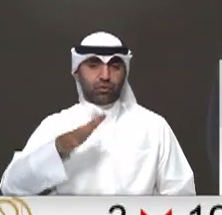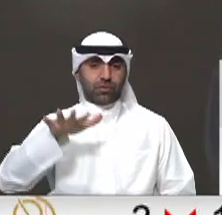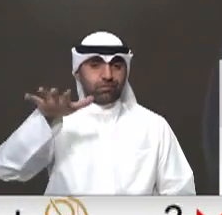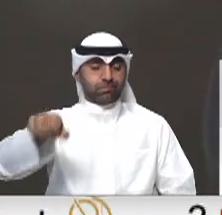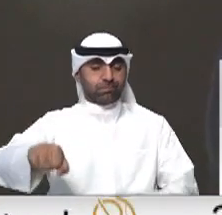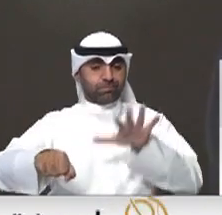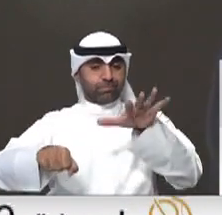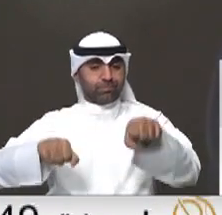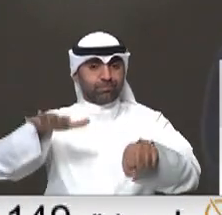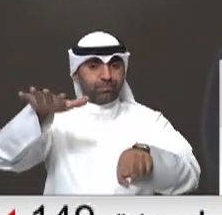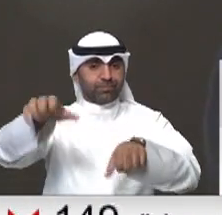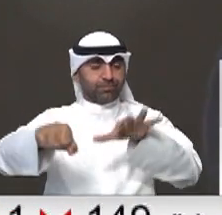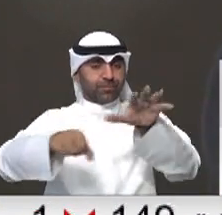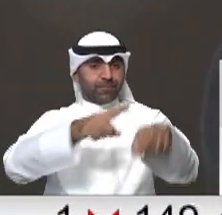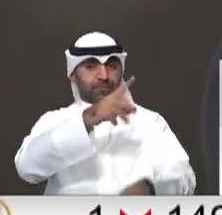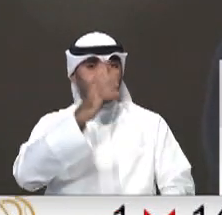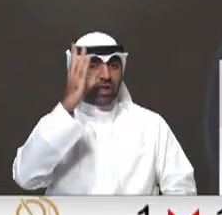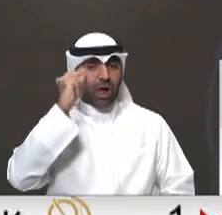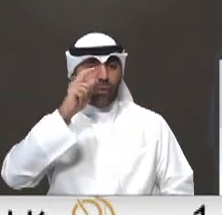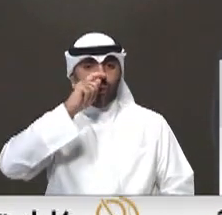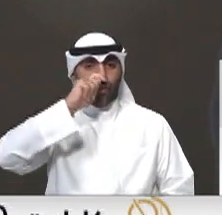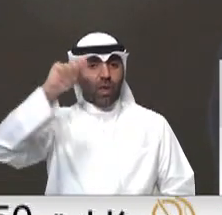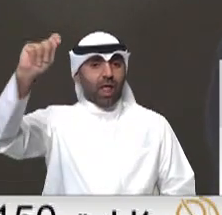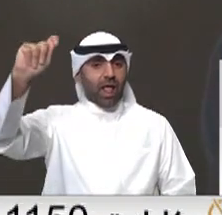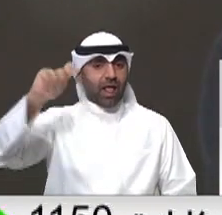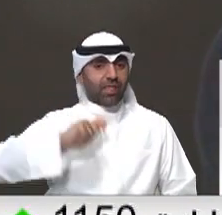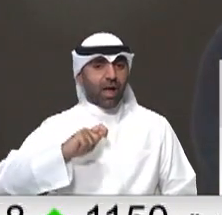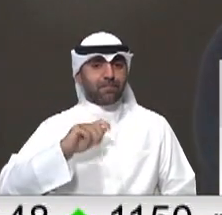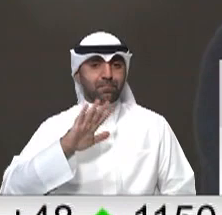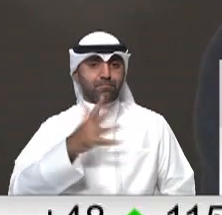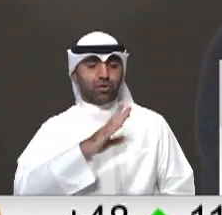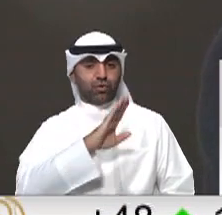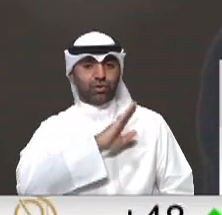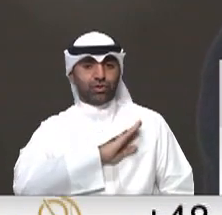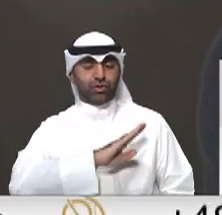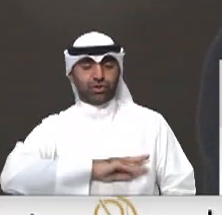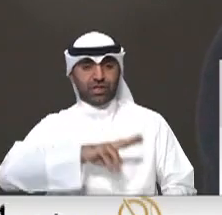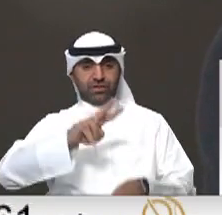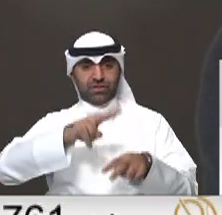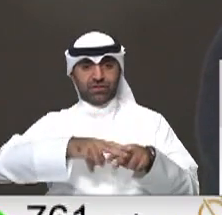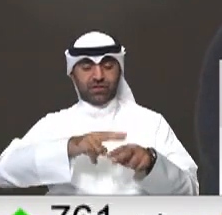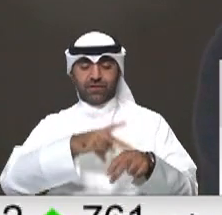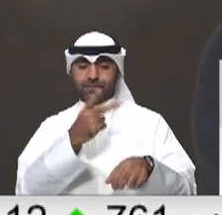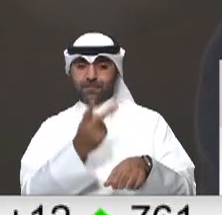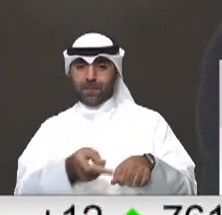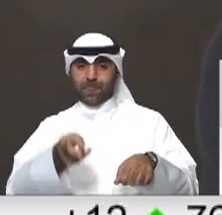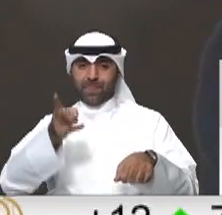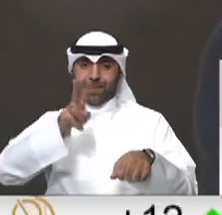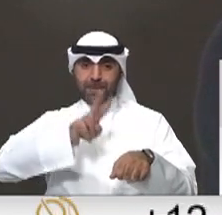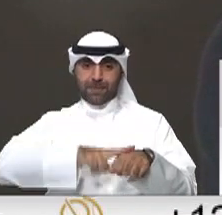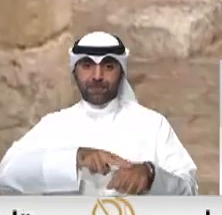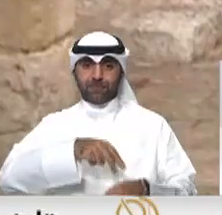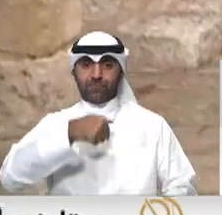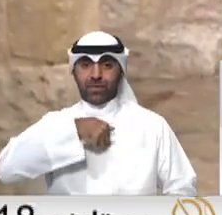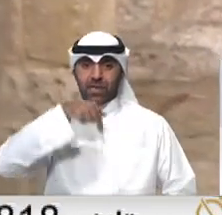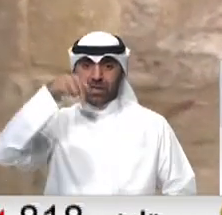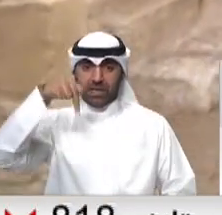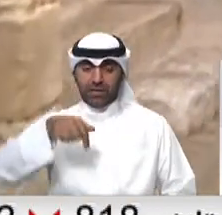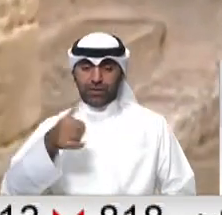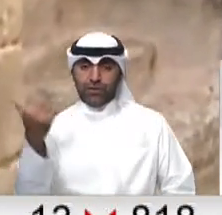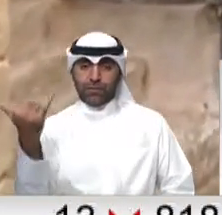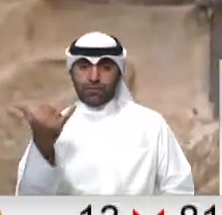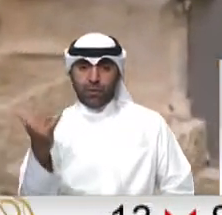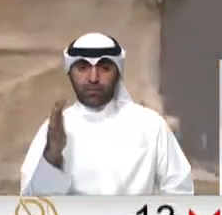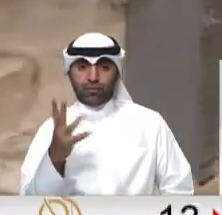الكل سيتم التنكيل فيه، ولكن أنه تطورات الأحداث وديناميكية الواقع الفلسطيني بتفرض نفسها على الميدان. أما